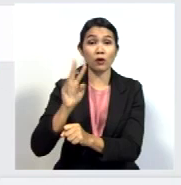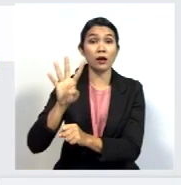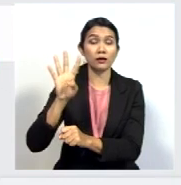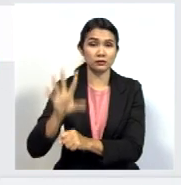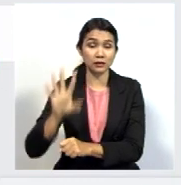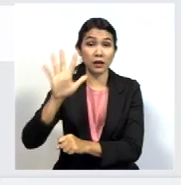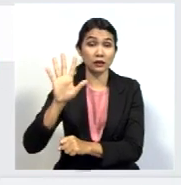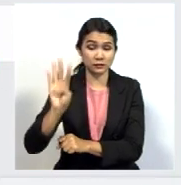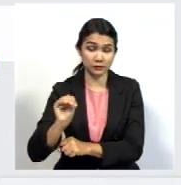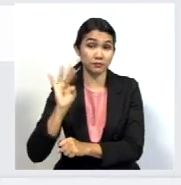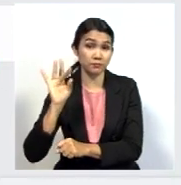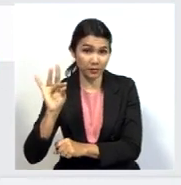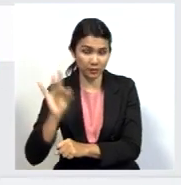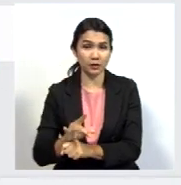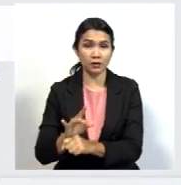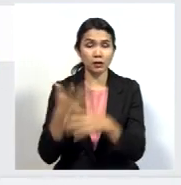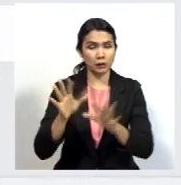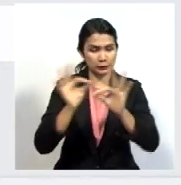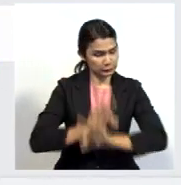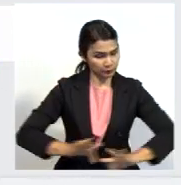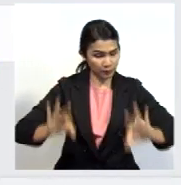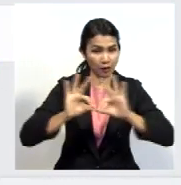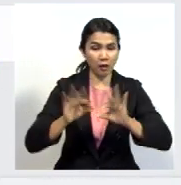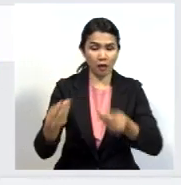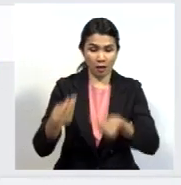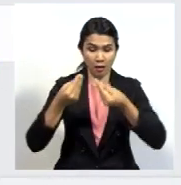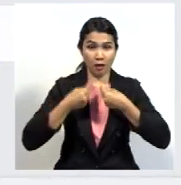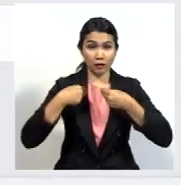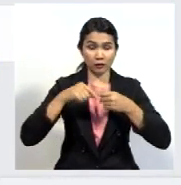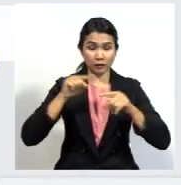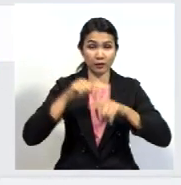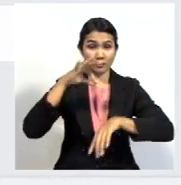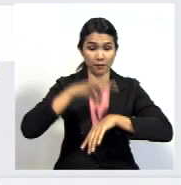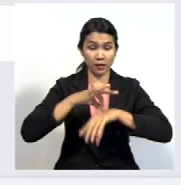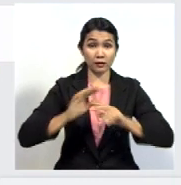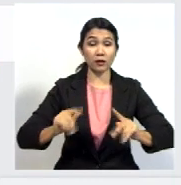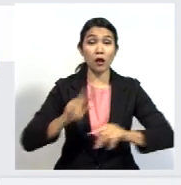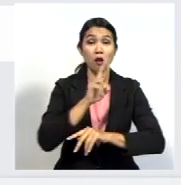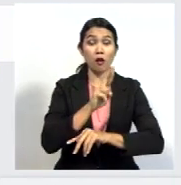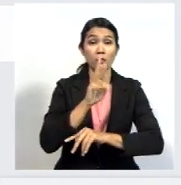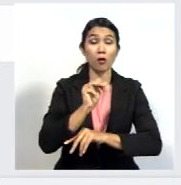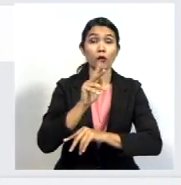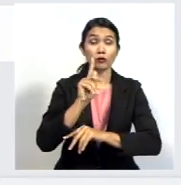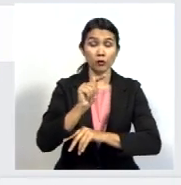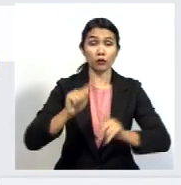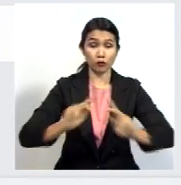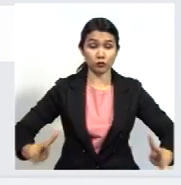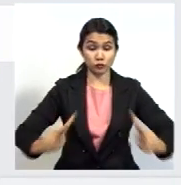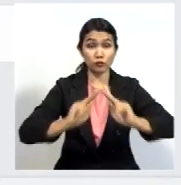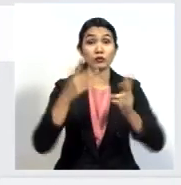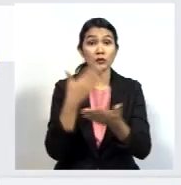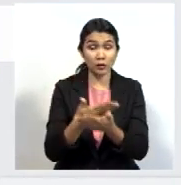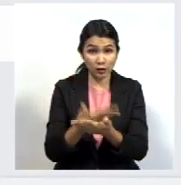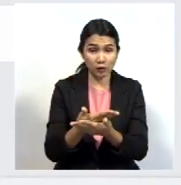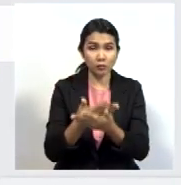2548แล้วก็ได้มีโอกาสสำคัญที่สุดจากพรรคให้เป็นรัฐมนตรีว่าการกระทรวงการคลังในช่วงวิกฤตเศรษฐกิจพร้อมกับแ